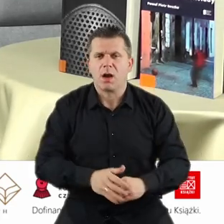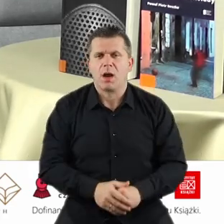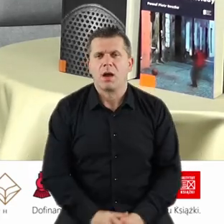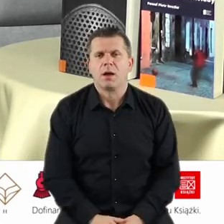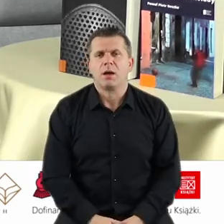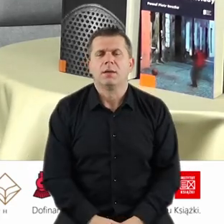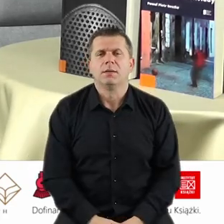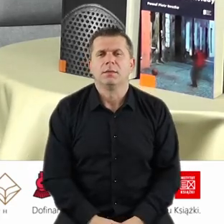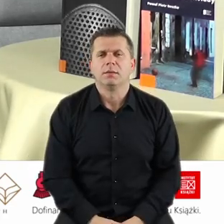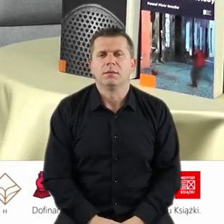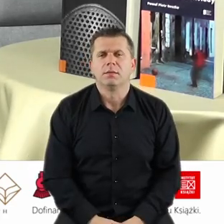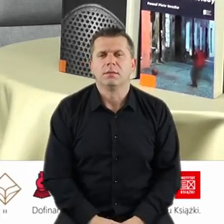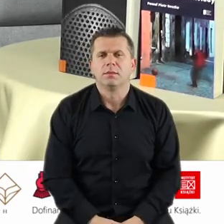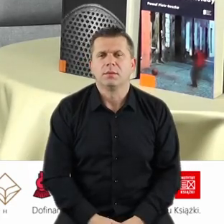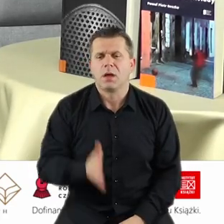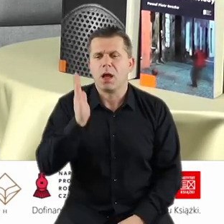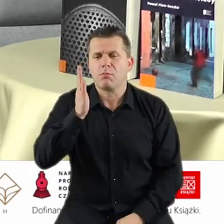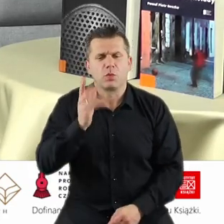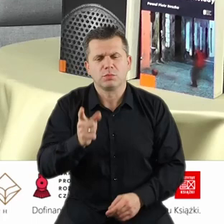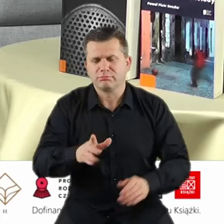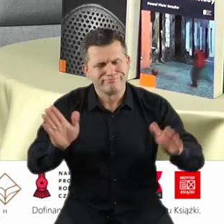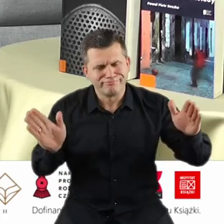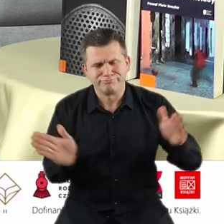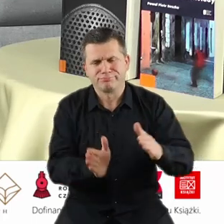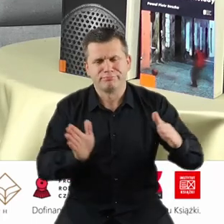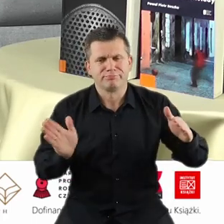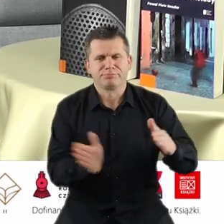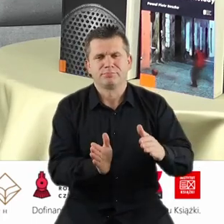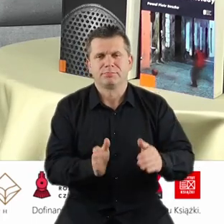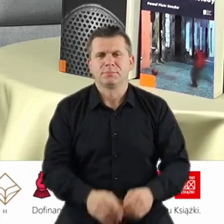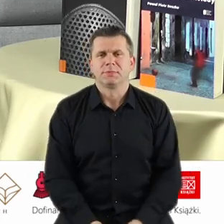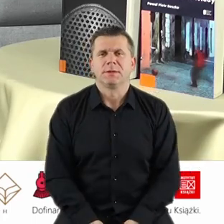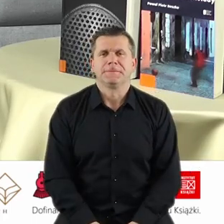które były dla mnie nieakceptowalne.